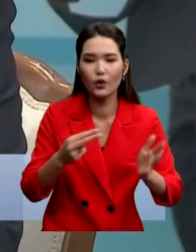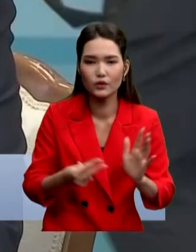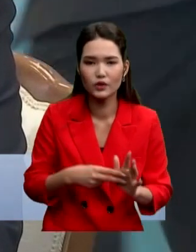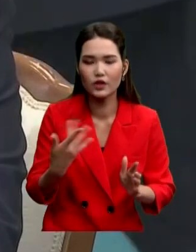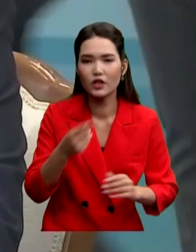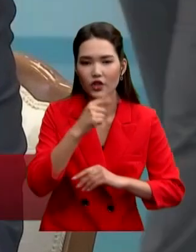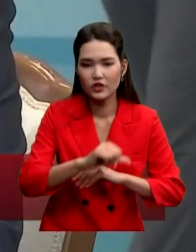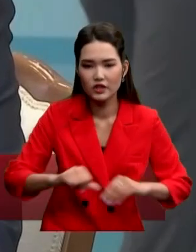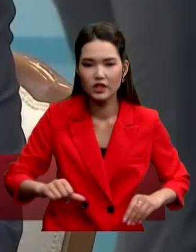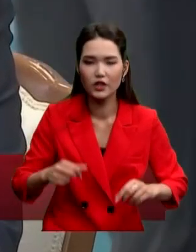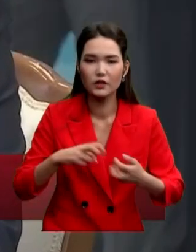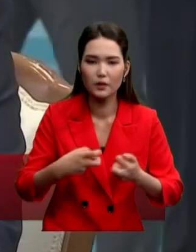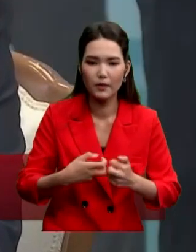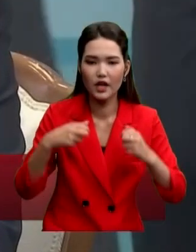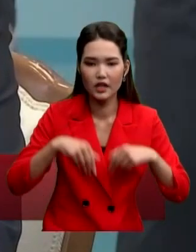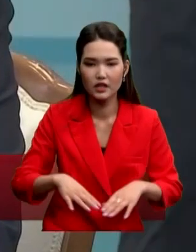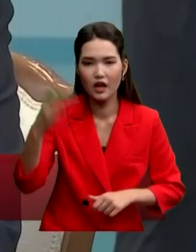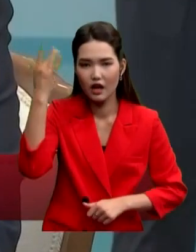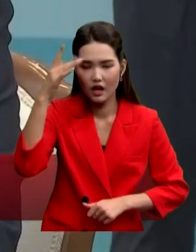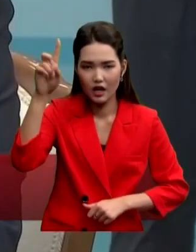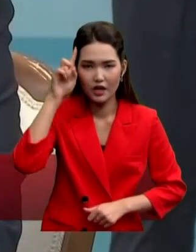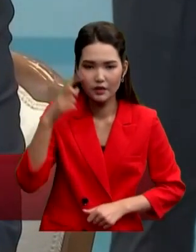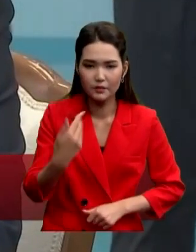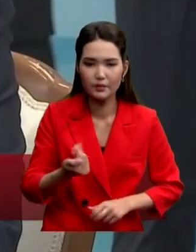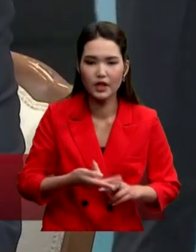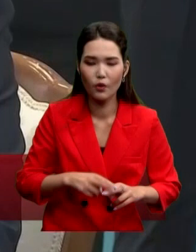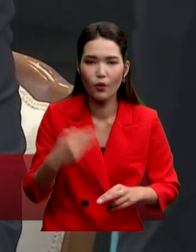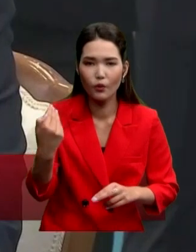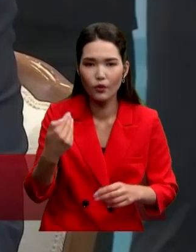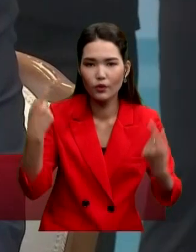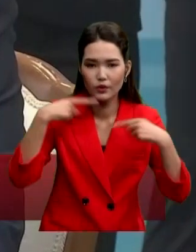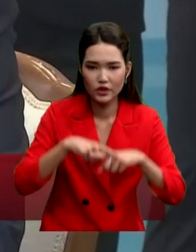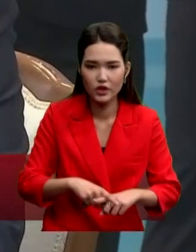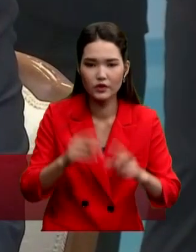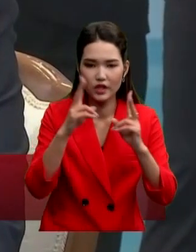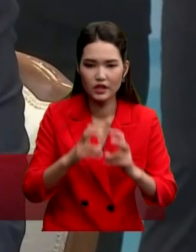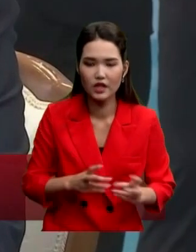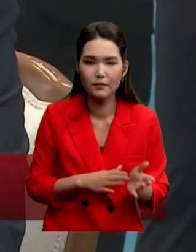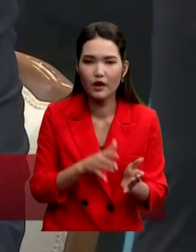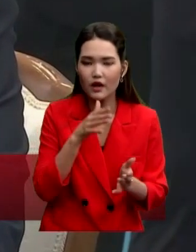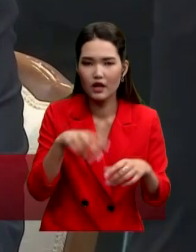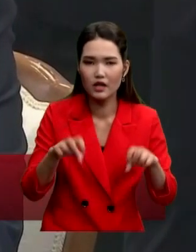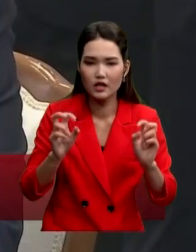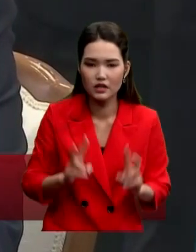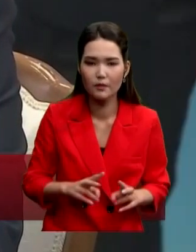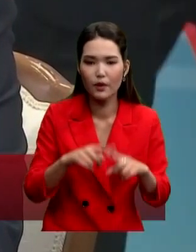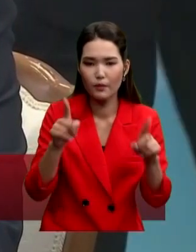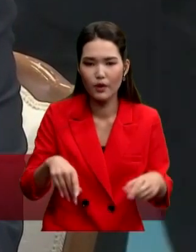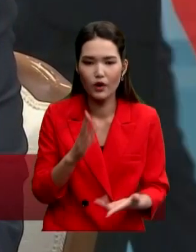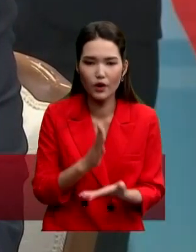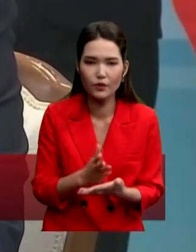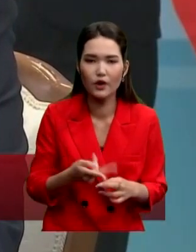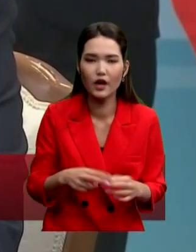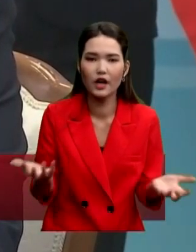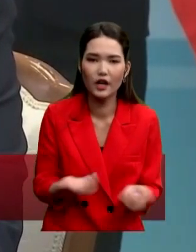тілін үйрету мәселелерін шешу үшін ақштан инвестицияға және озық технологияға қол жеткізу үшін тамаша платформаны ұсынады. Қазақстан үшін Америка Құрама